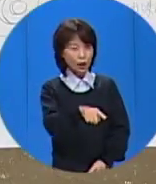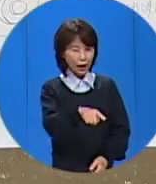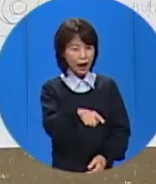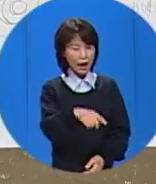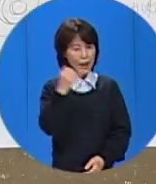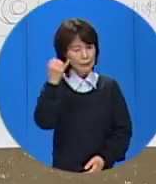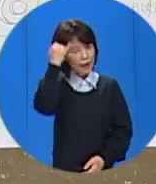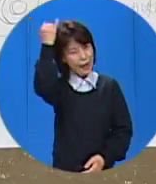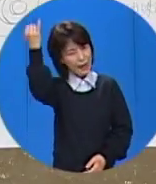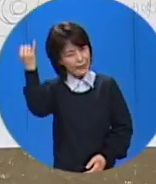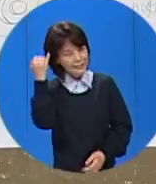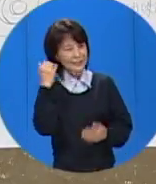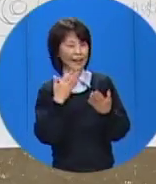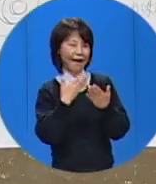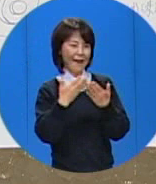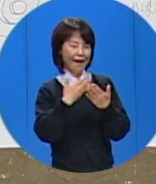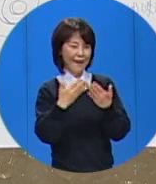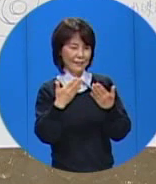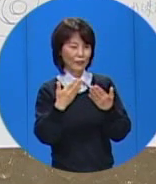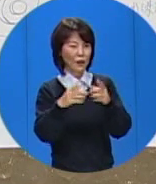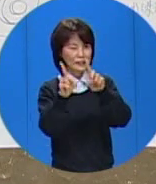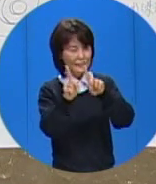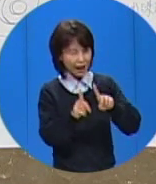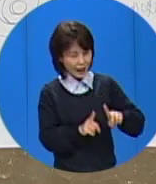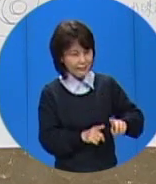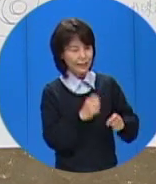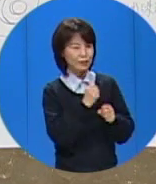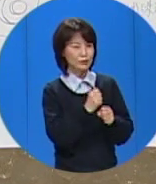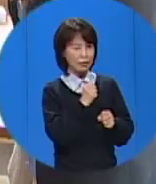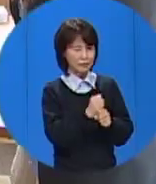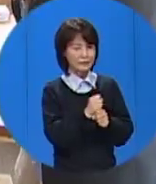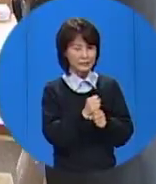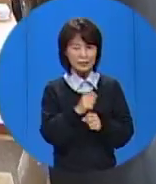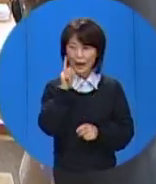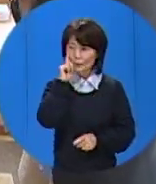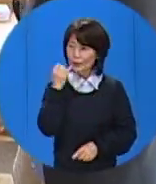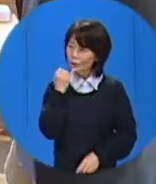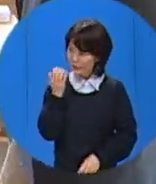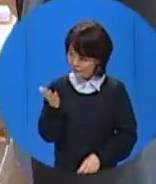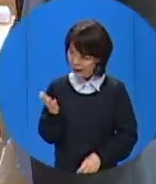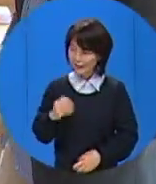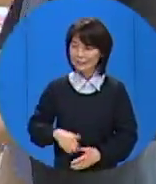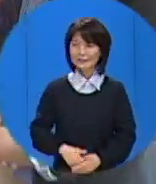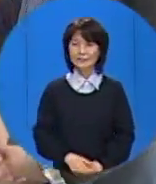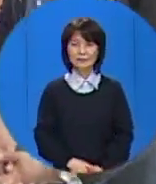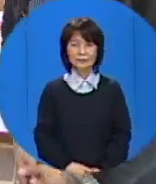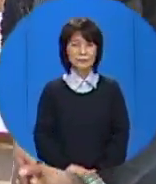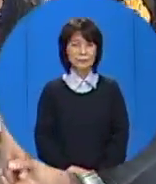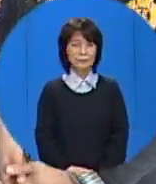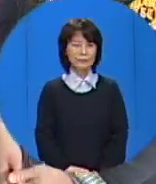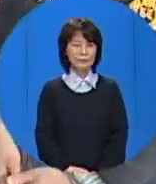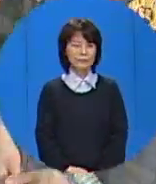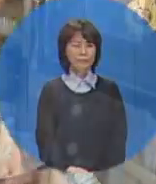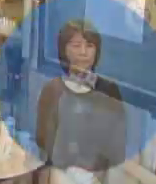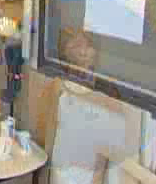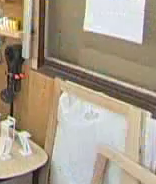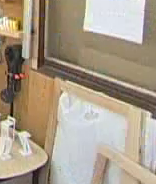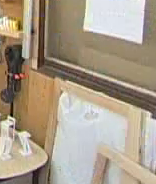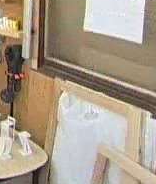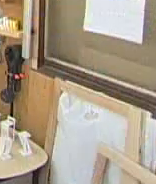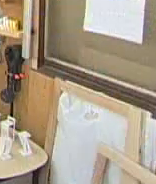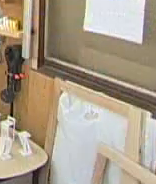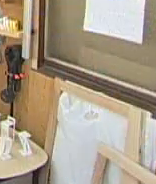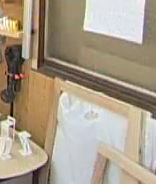のイメージ図なんですけどね、これに従って今作っているわけですね。 ちょっとそれ見せていただくことでできますか。はい、 どうぞどうぞ。